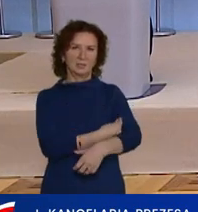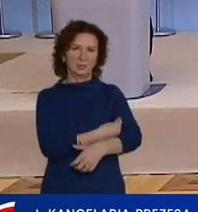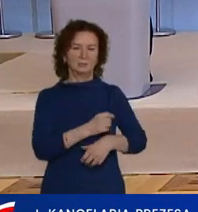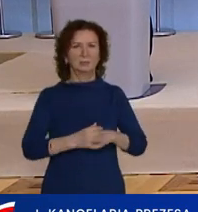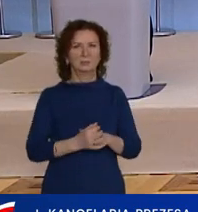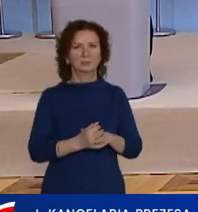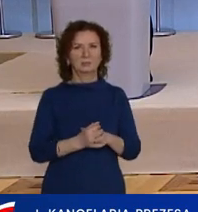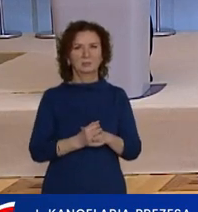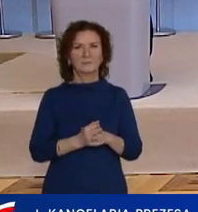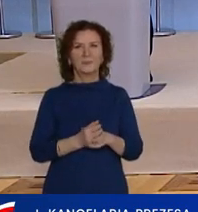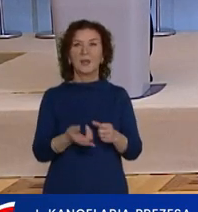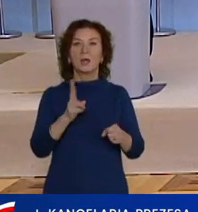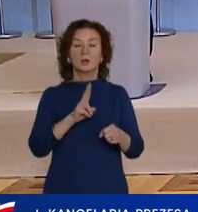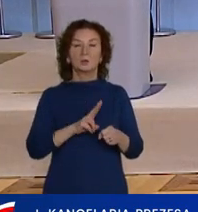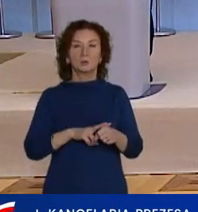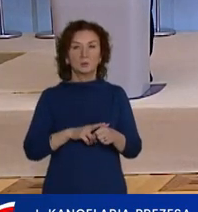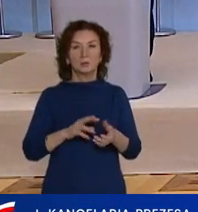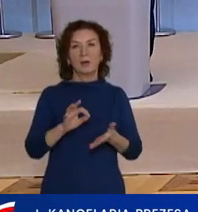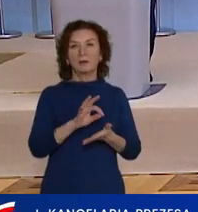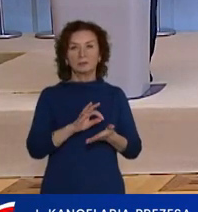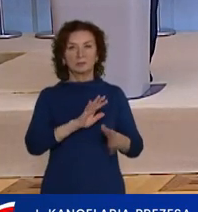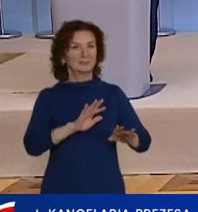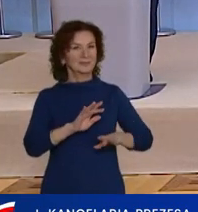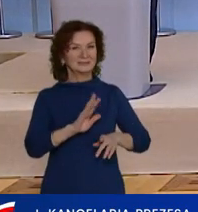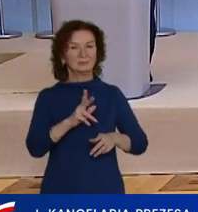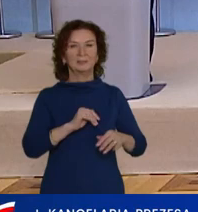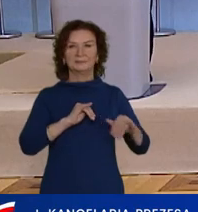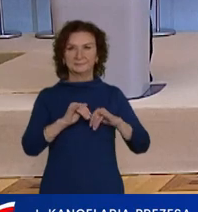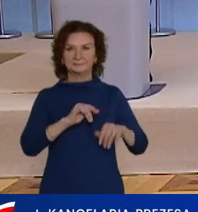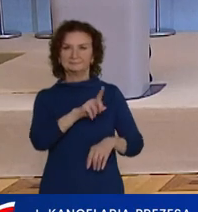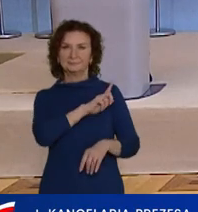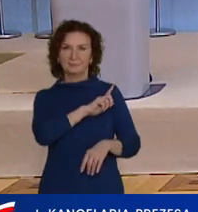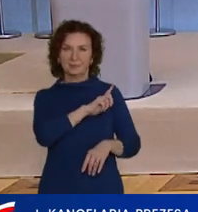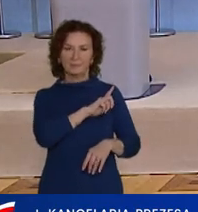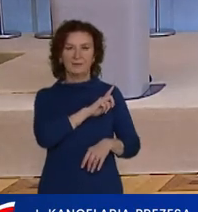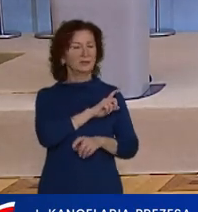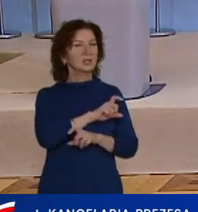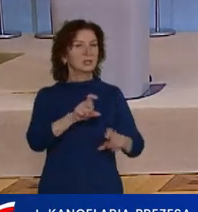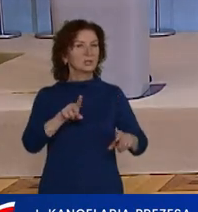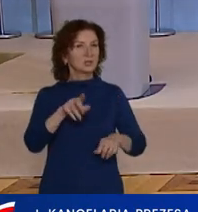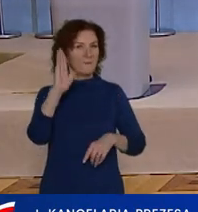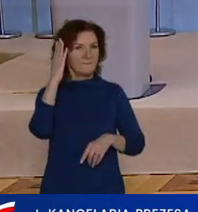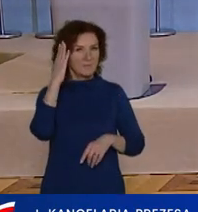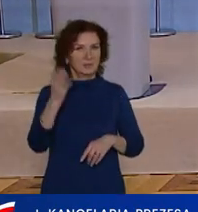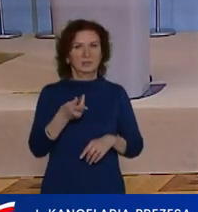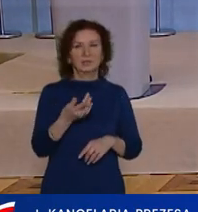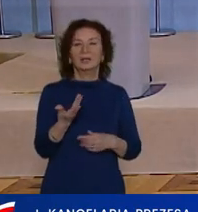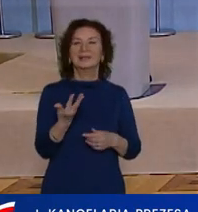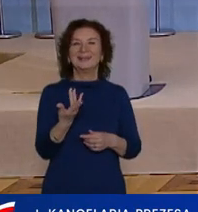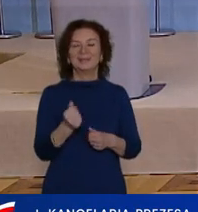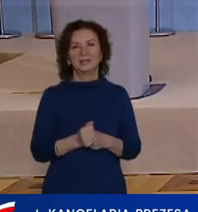może ośrodek ma je koordynować? I w związku z tym, czy ma pan wiedzę, ile tych